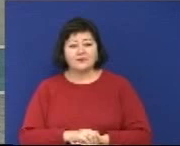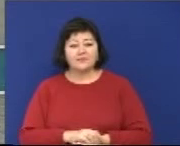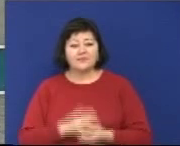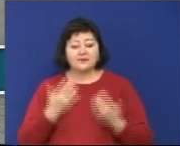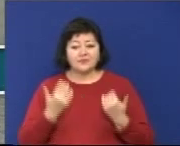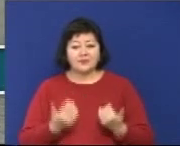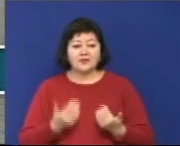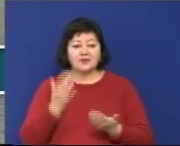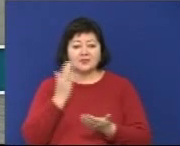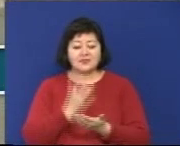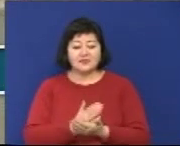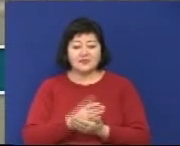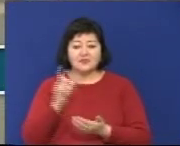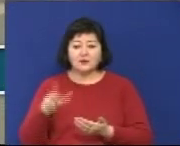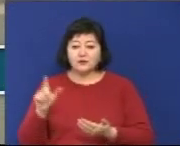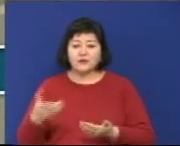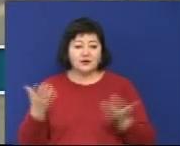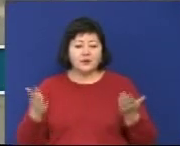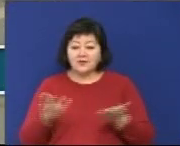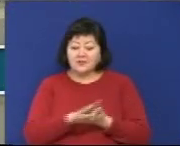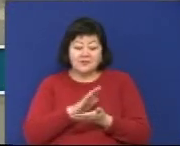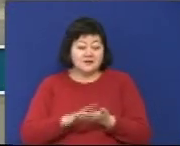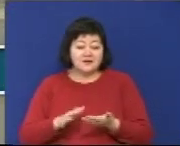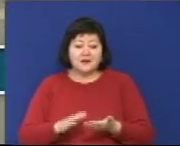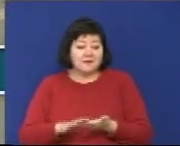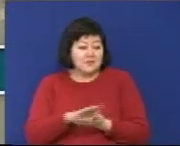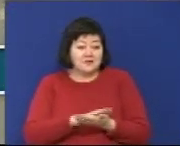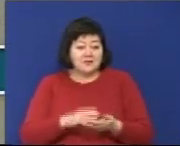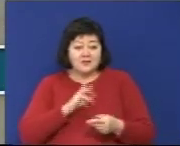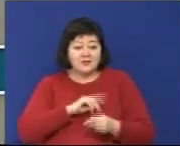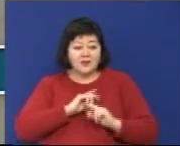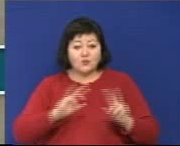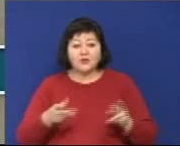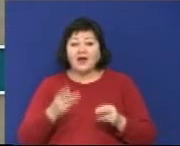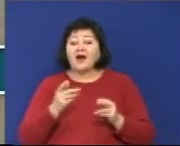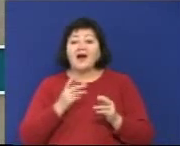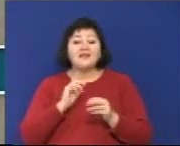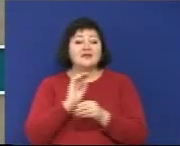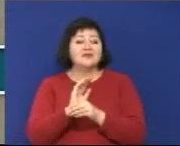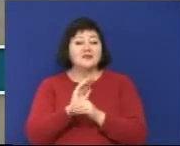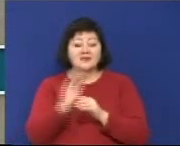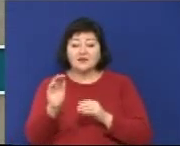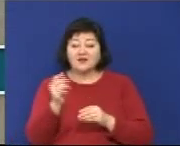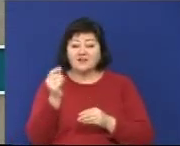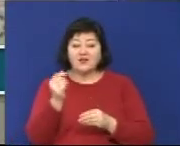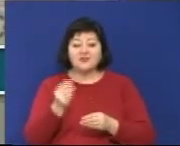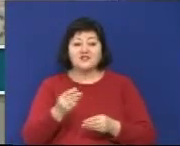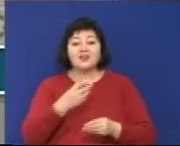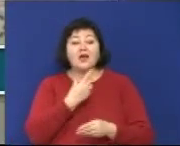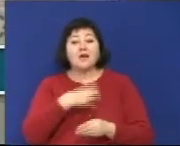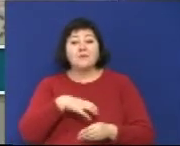Среди нас есть граждане, которые официально нигде не работают, но получают доход. Они не перечисляют деньги в фонд пенсионного и медицинского